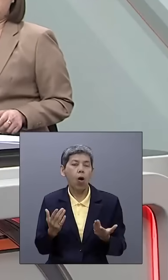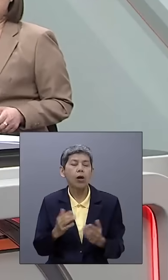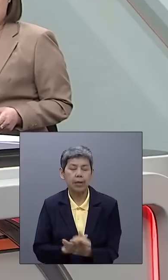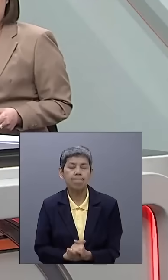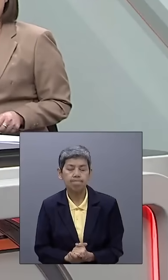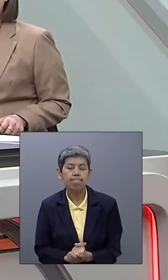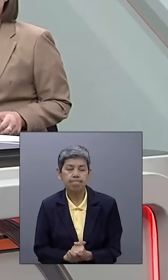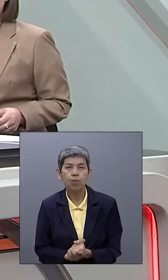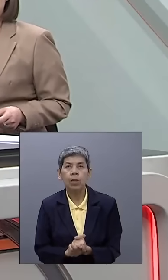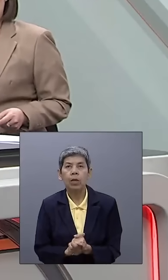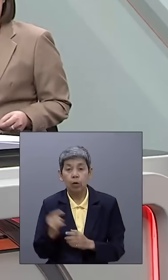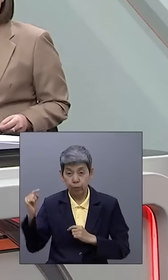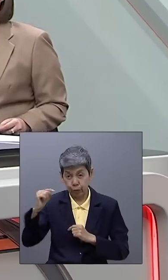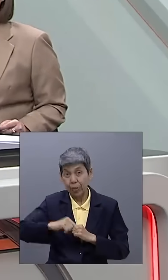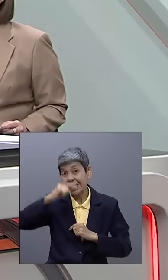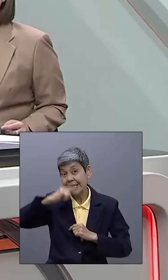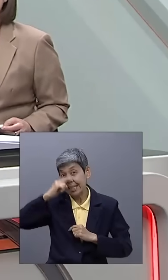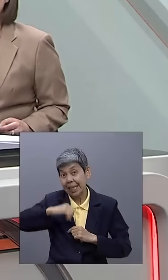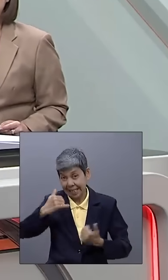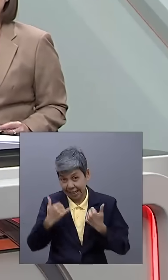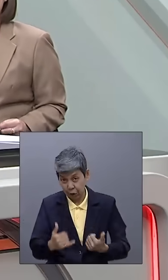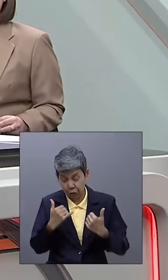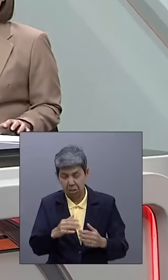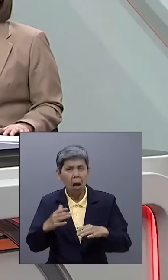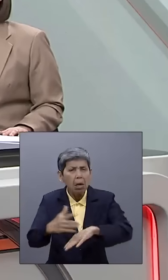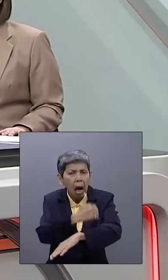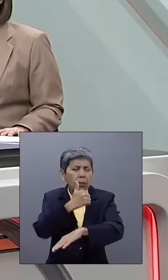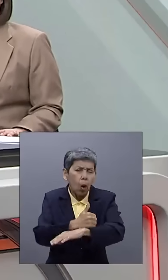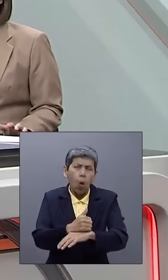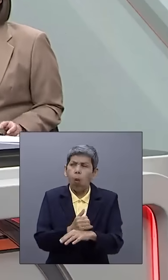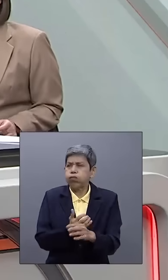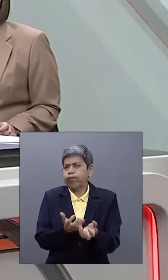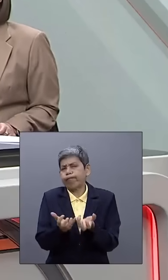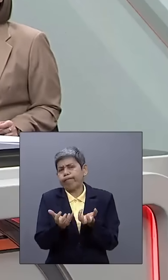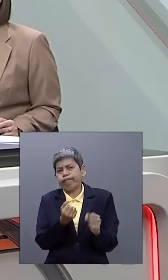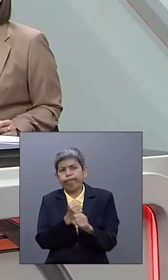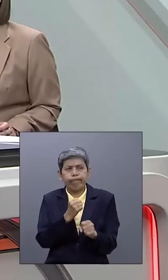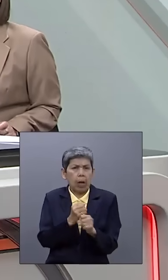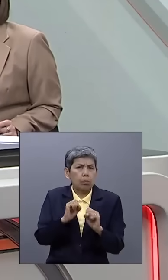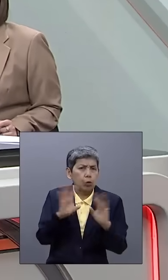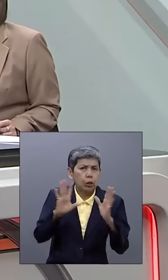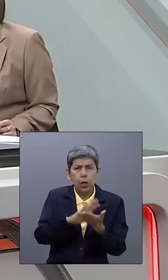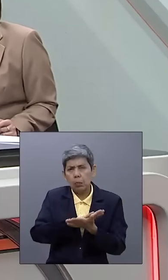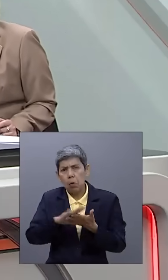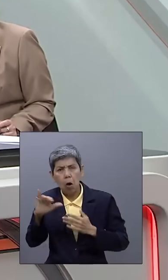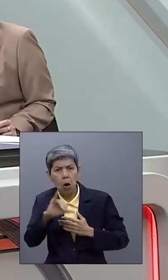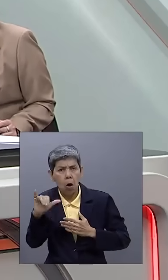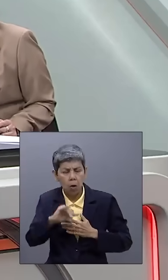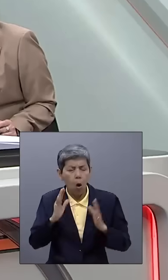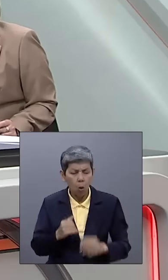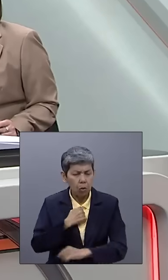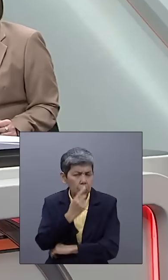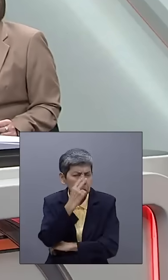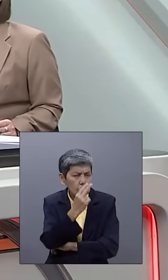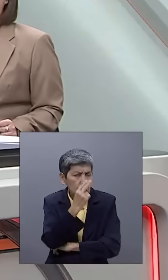ค่ะ ค่ะการเดินทางกลับมาในห้วงเวลาที่การเมืองก็ยังฝุ่นยังไม่สงบดีนะคะช่วงนี้หลายคนก็เลยม